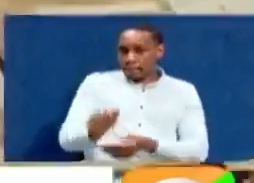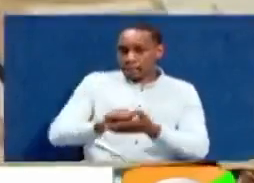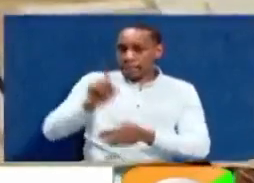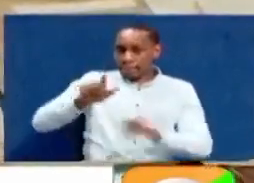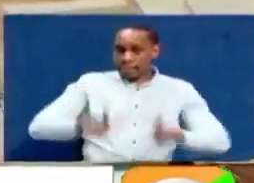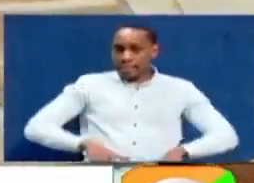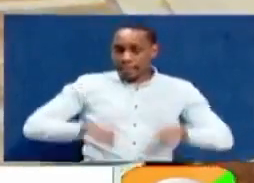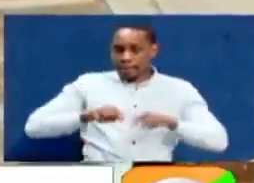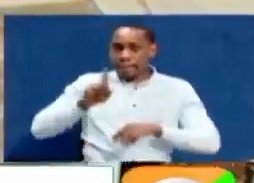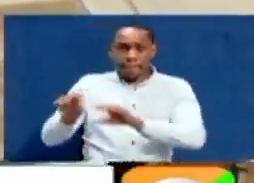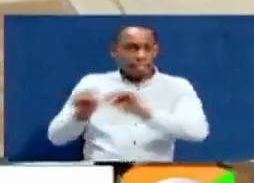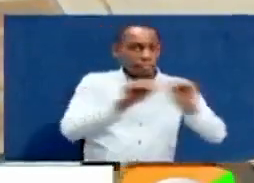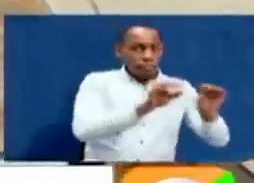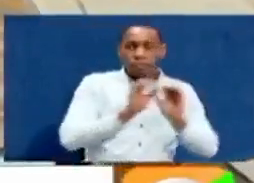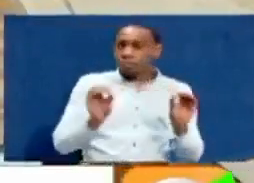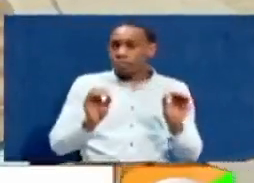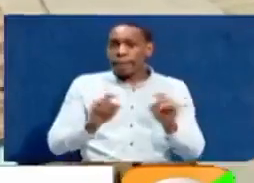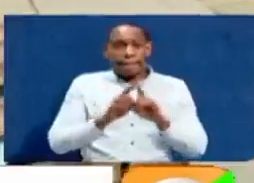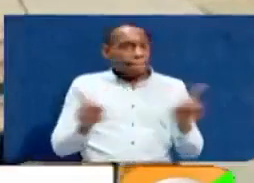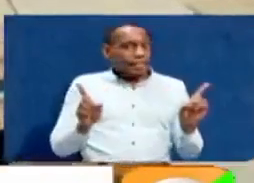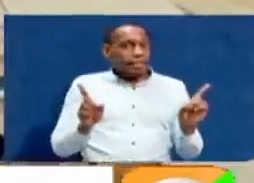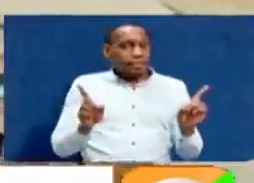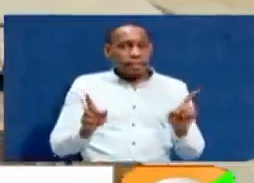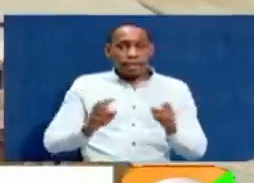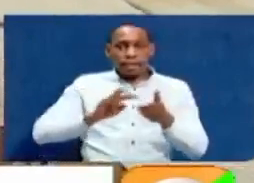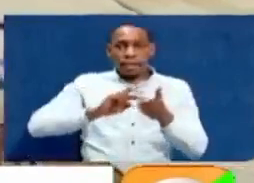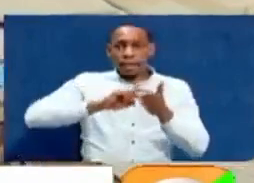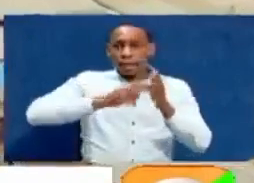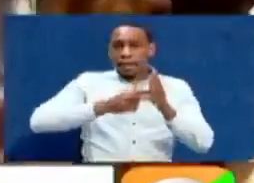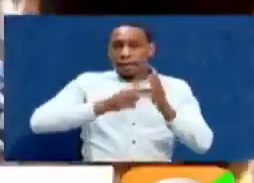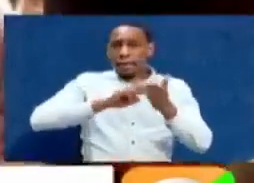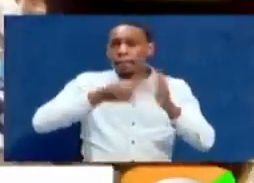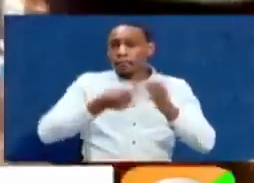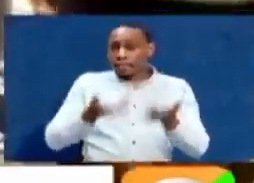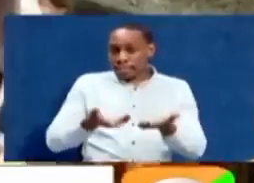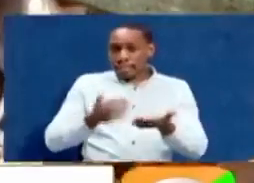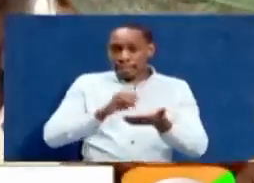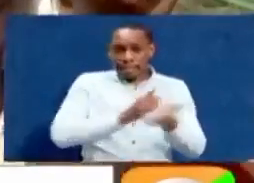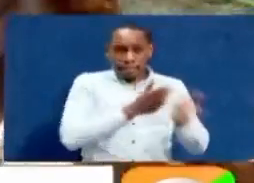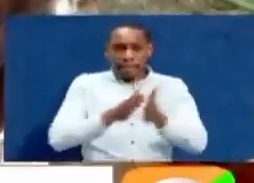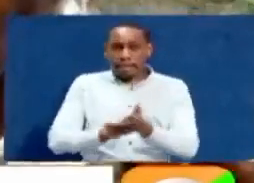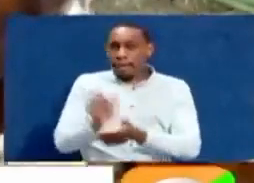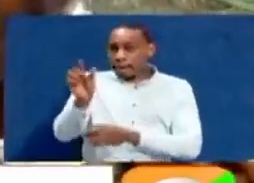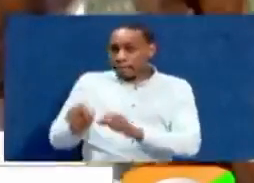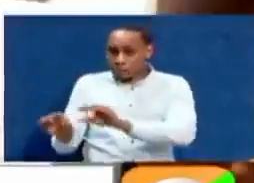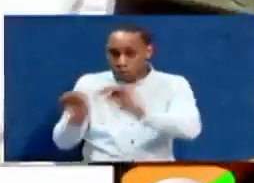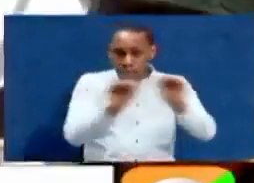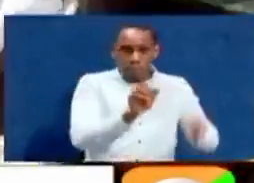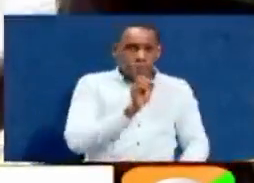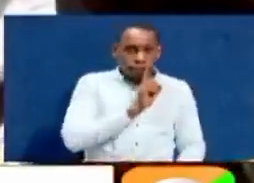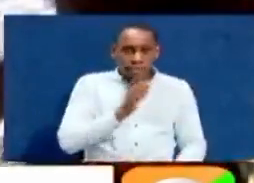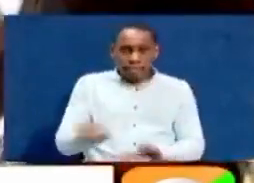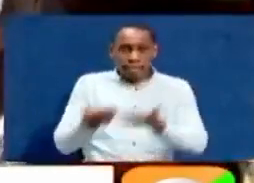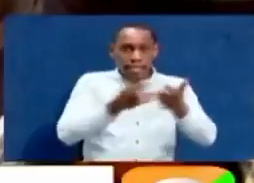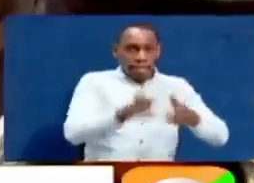atakana aishi hakuwa nafaa kuondolewa mahali pake. Lakini katika mradi ya saa hizi vile imepangwa, mtu ameondolewa,